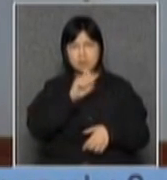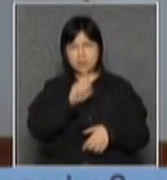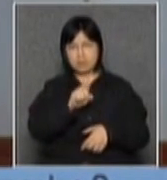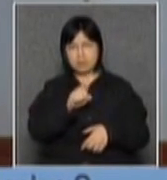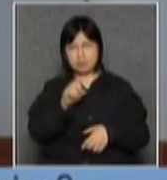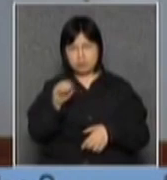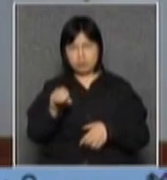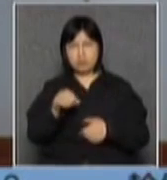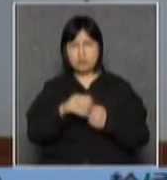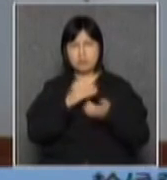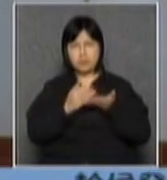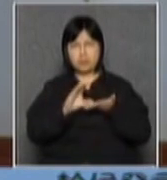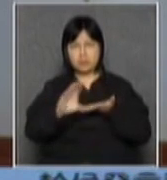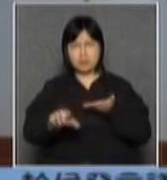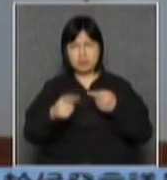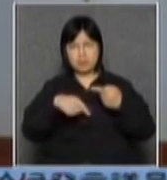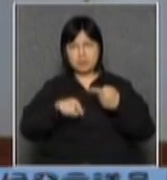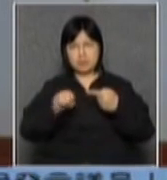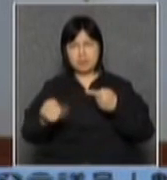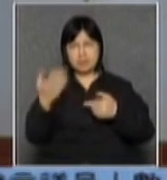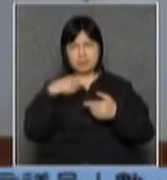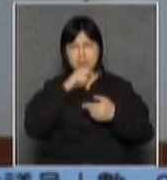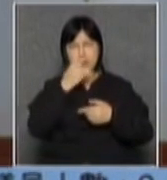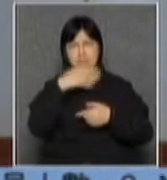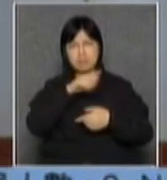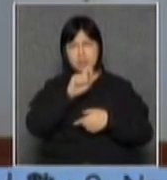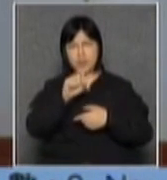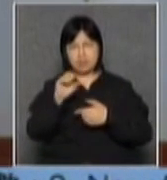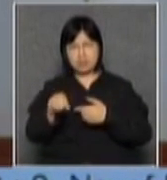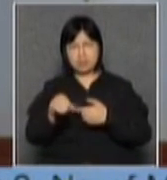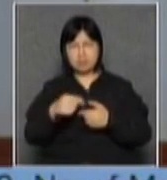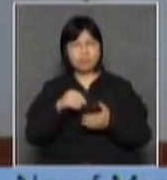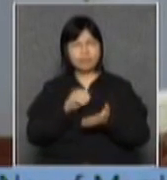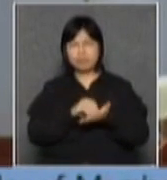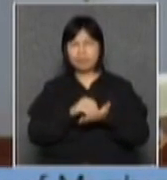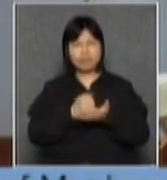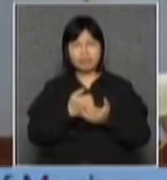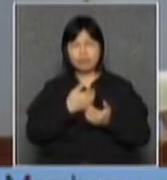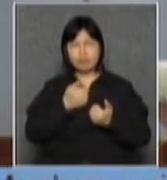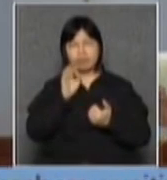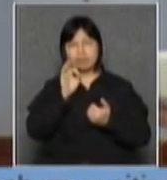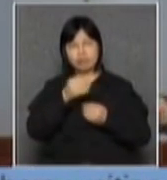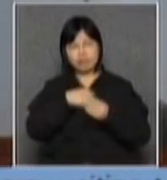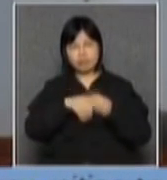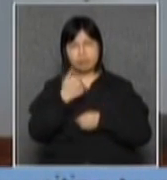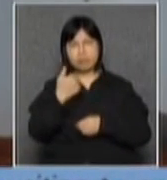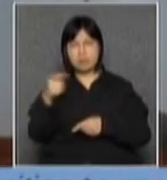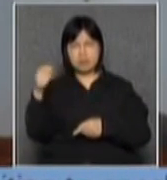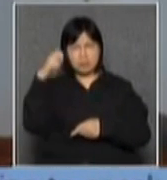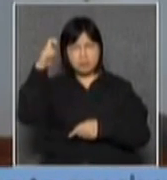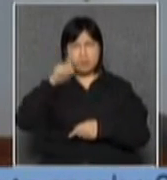三千九百億，因為撥咗1000億出嚟啊嘛，即係嗰陣時有4900億，都好穩健喎。呢個人有冇邏輯嘅